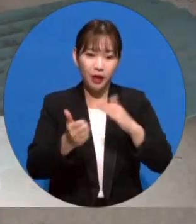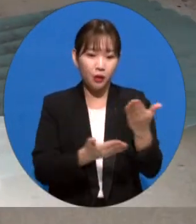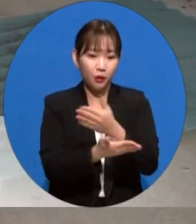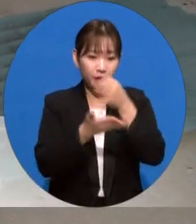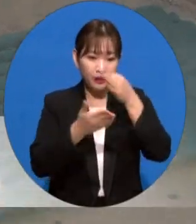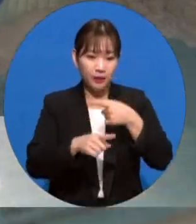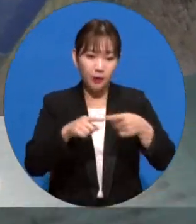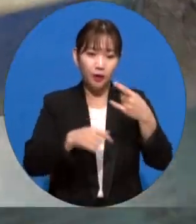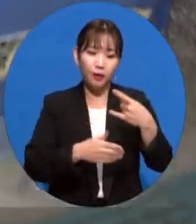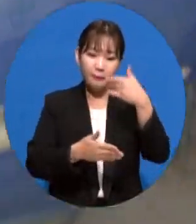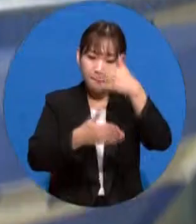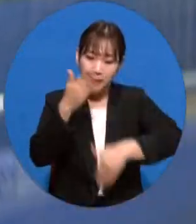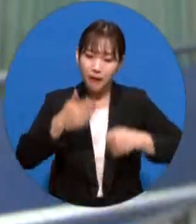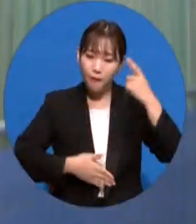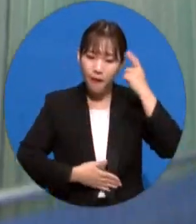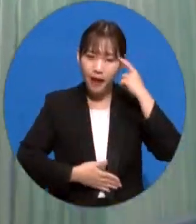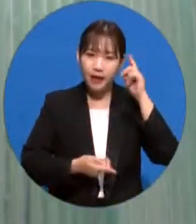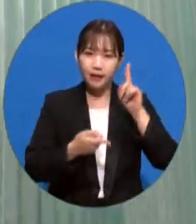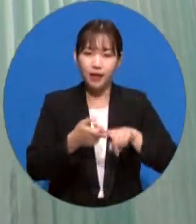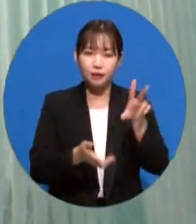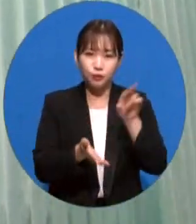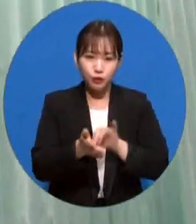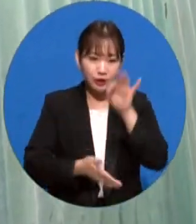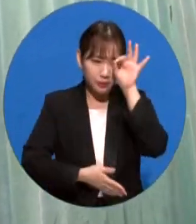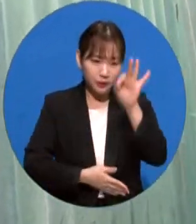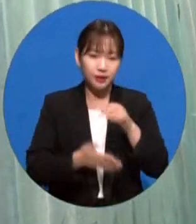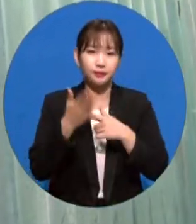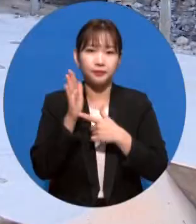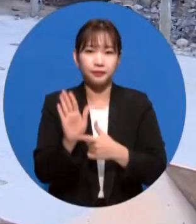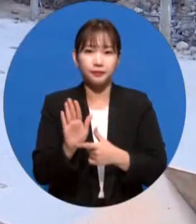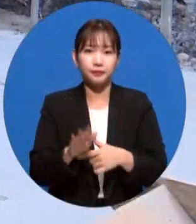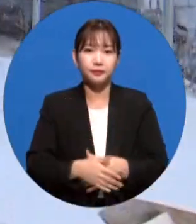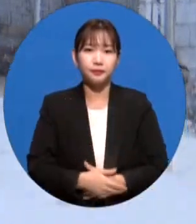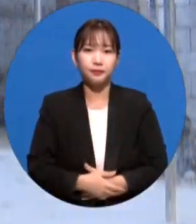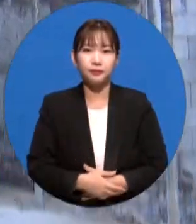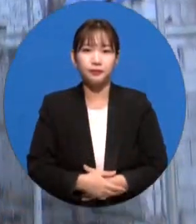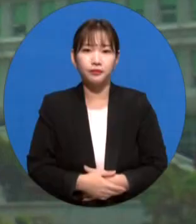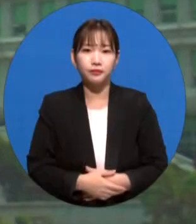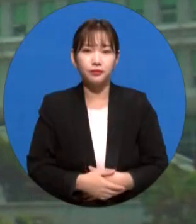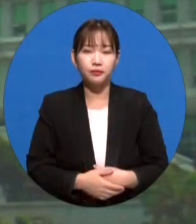공유재산 심의회 생략 등에 대한 문제를 살펴보겠다고 밝혔습니다.